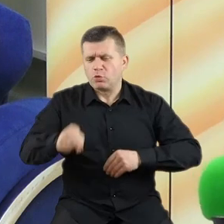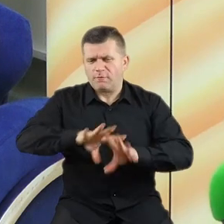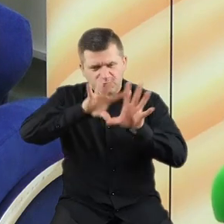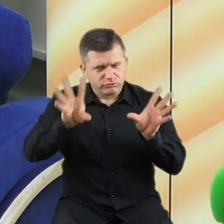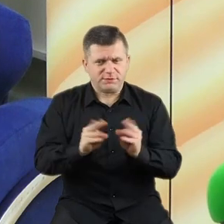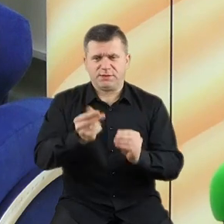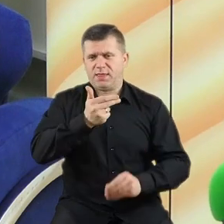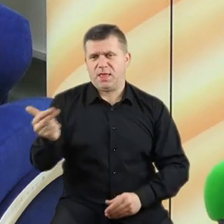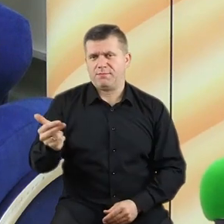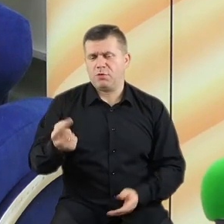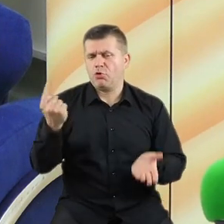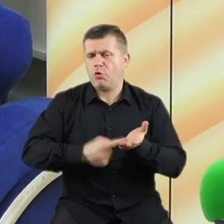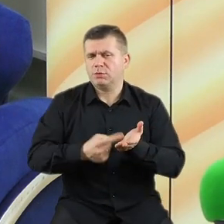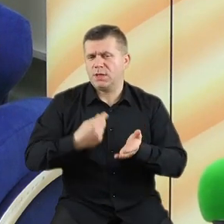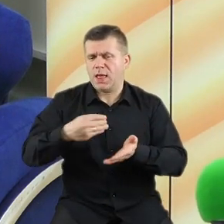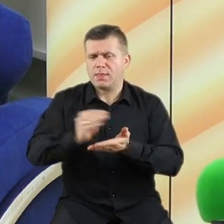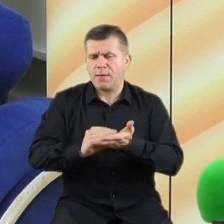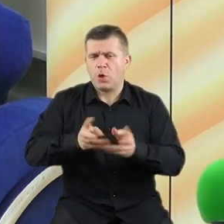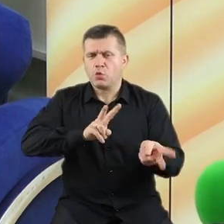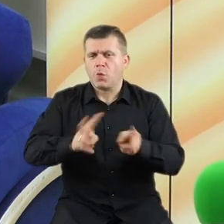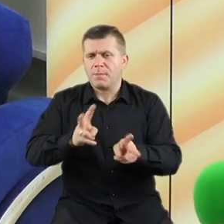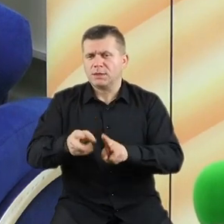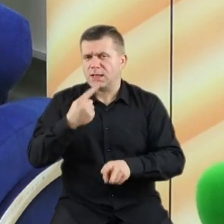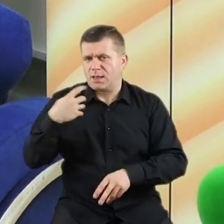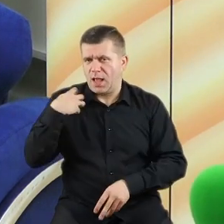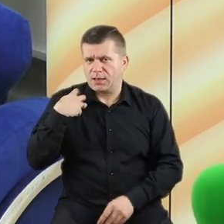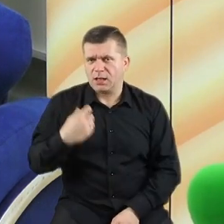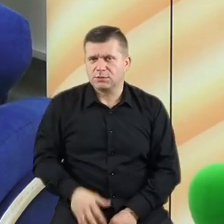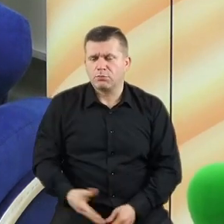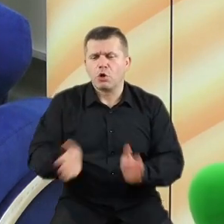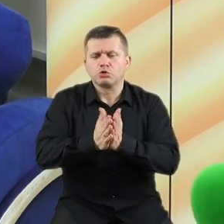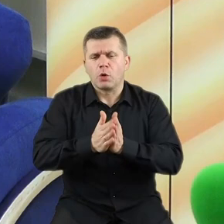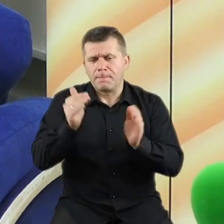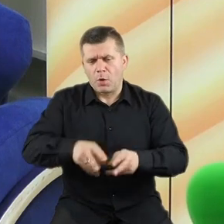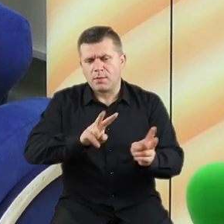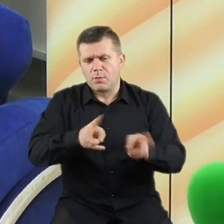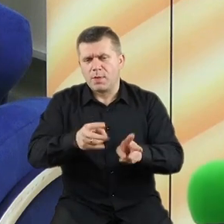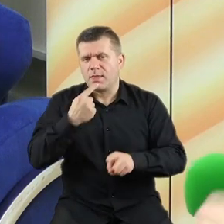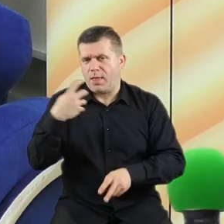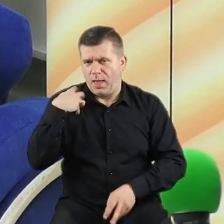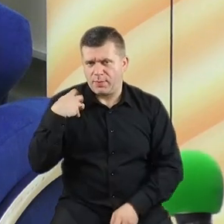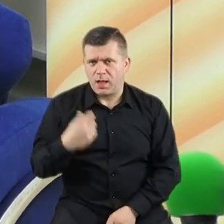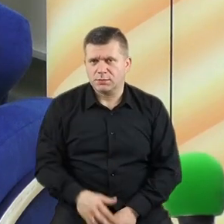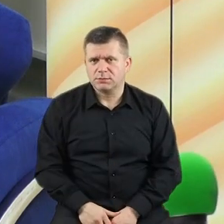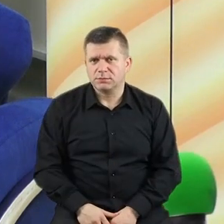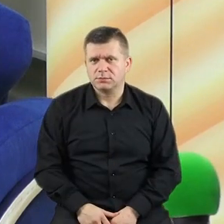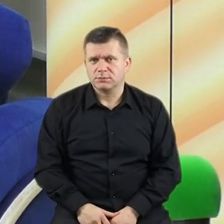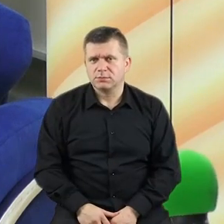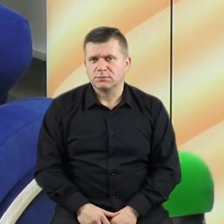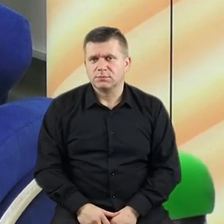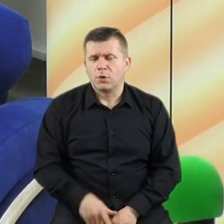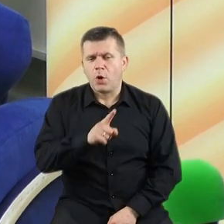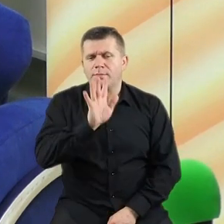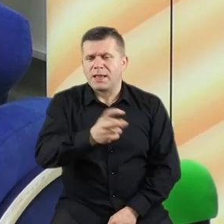tematy. Ostatnio napisała do mnie tłumaczka z języka angielskiego, bo książka może będzie tłumaczona na język angielski, bo